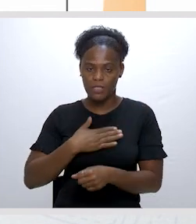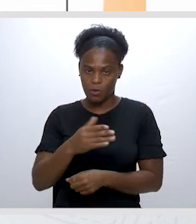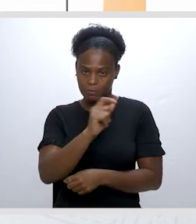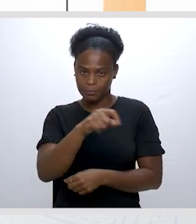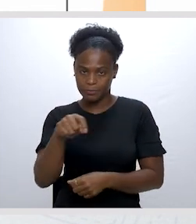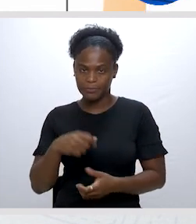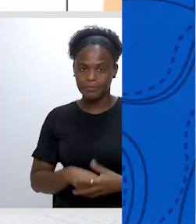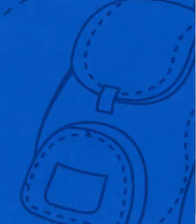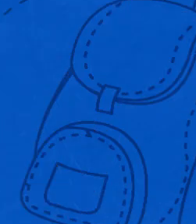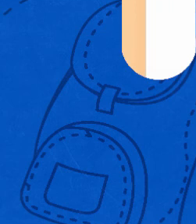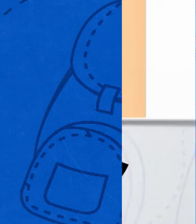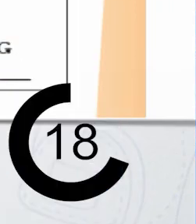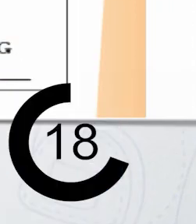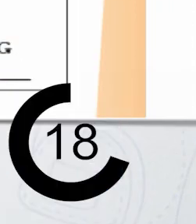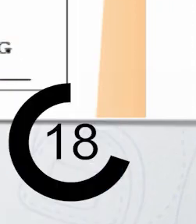professions.